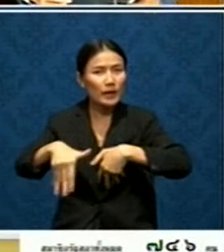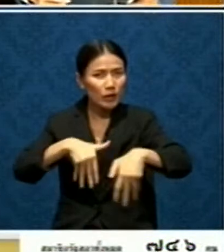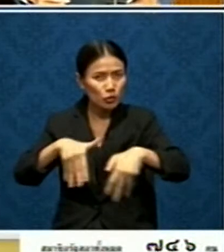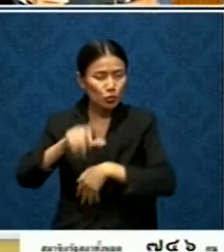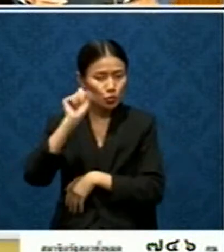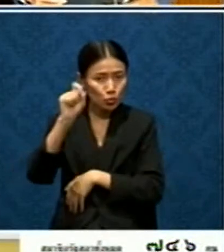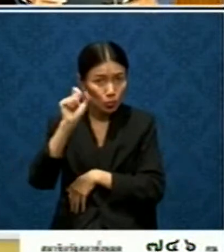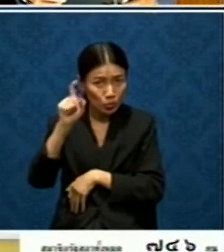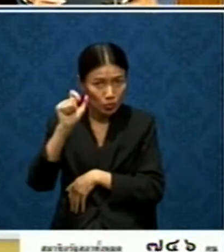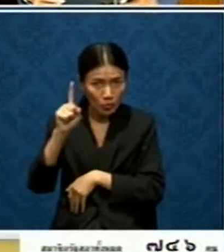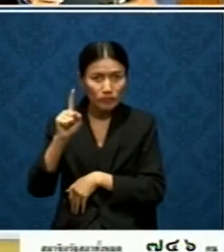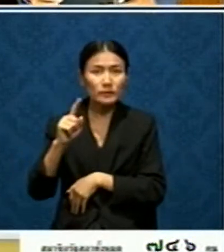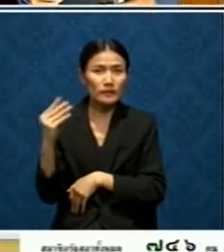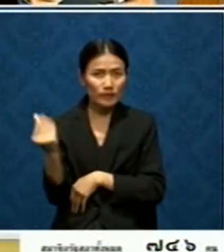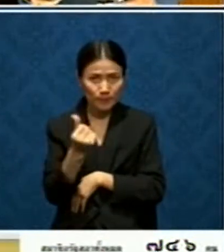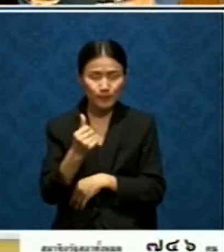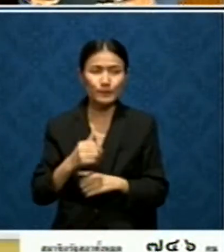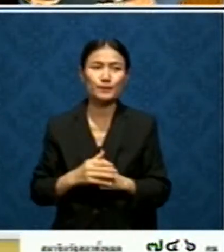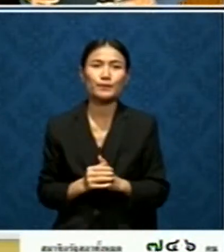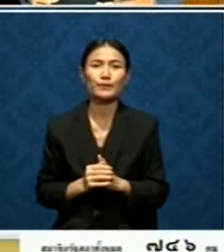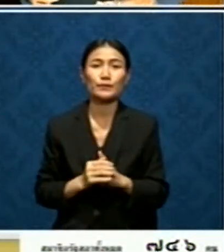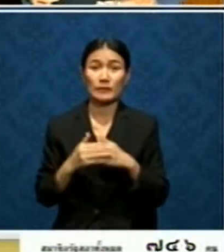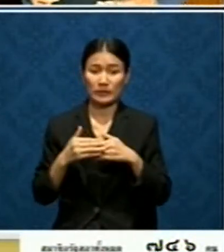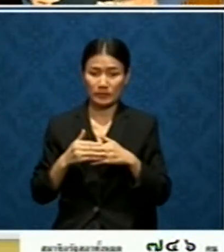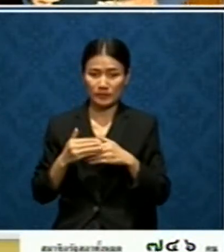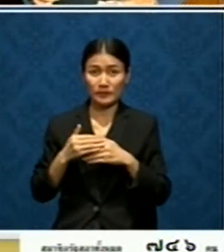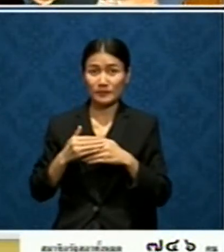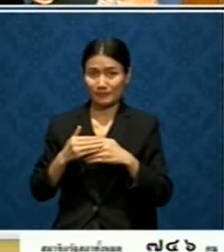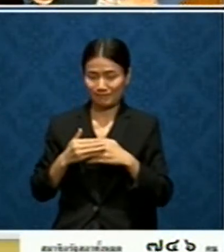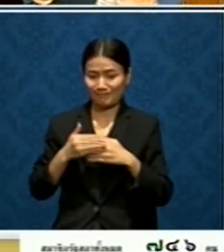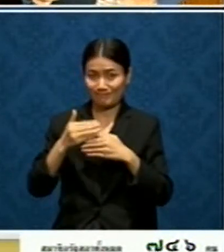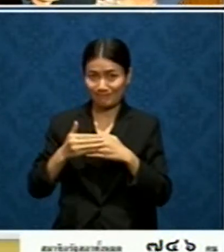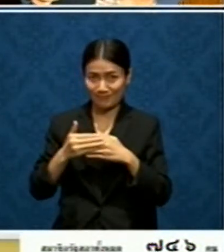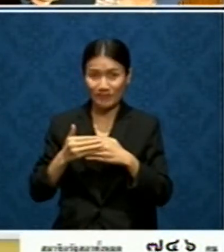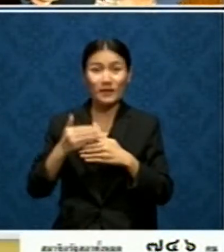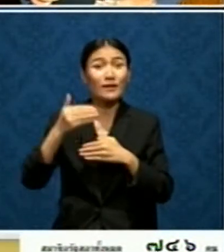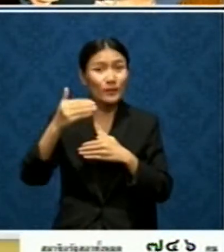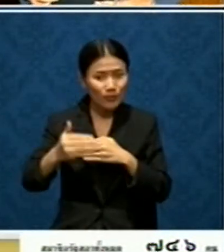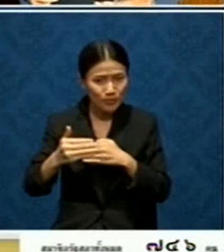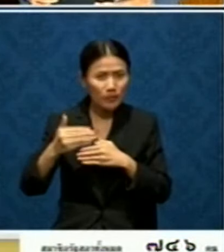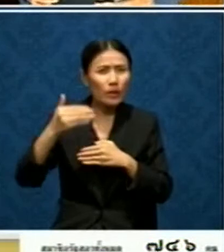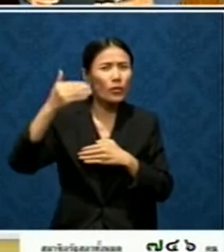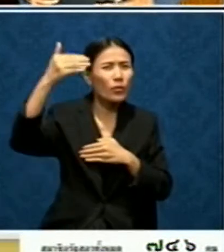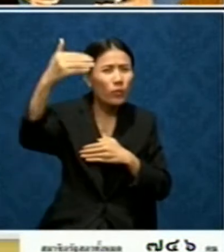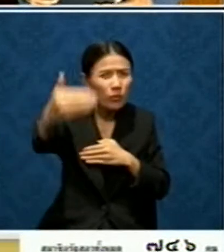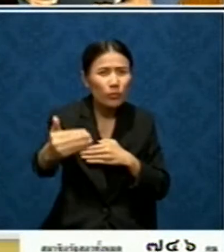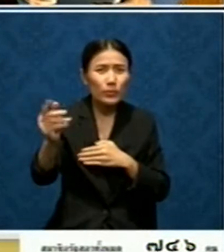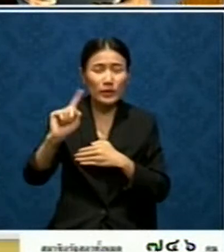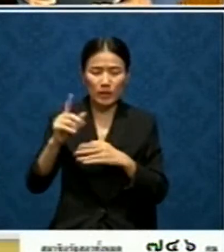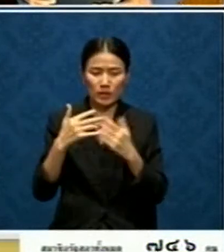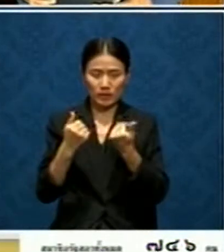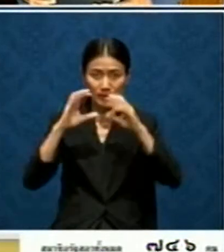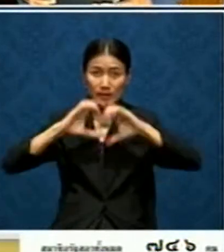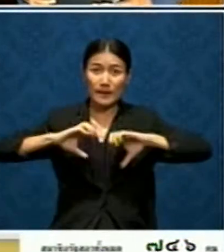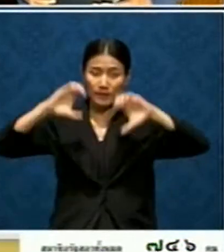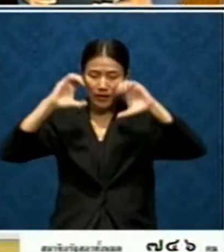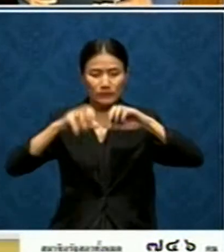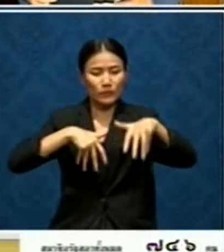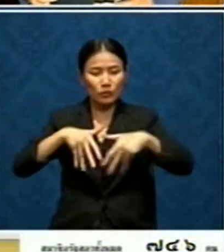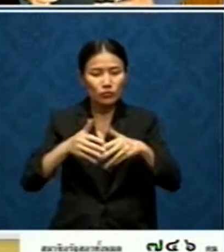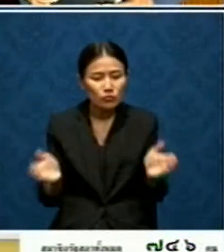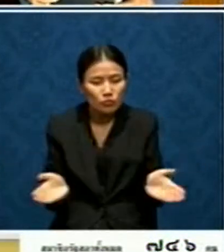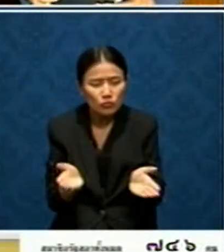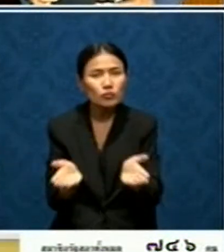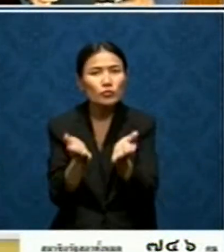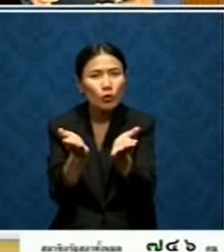วกรอบระยะกลางและระยะยาวรัฐบาลจะเสริมขีดความสามารถให้กับประชาชนผ่านการสร้างราย